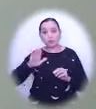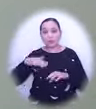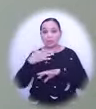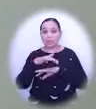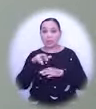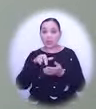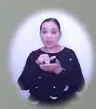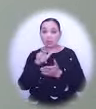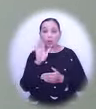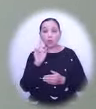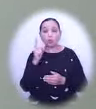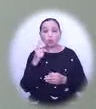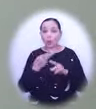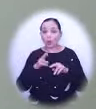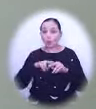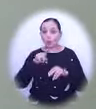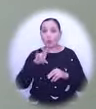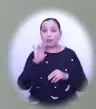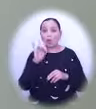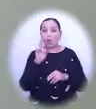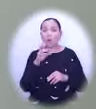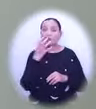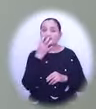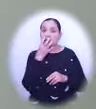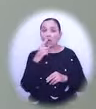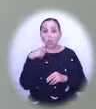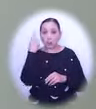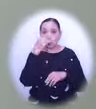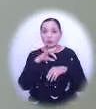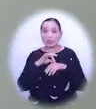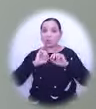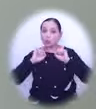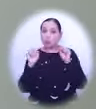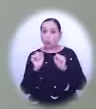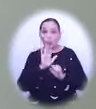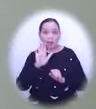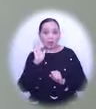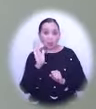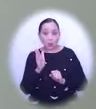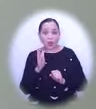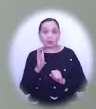tashqariga chiqiladi. Chunki bu niqob issiq, hali yuz terisi sovmagan bo'ladi.